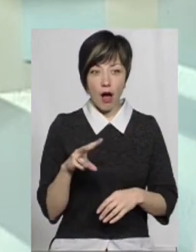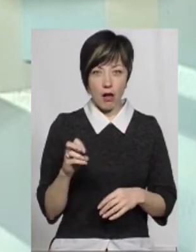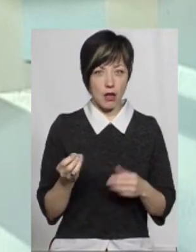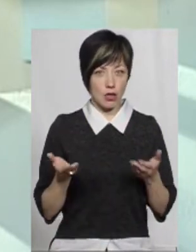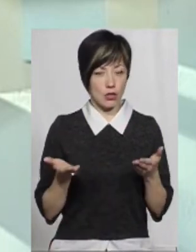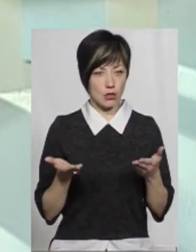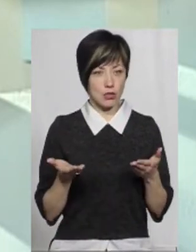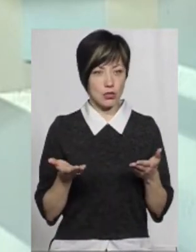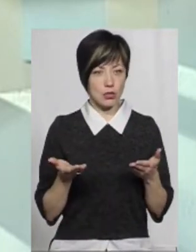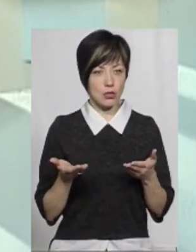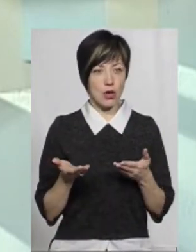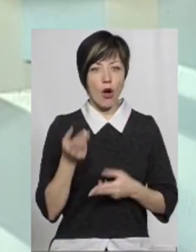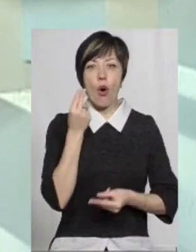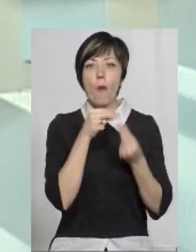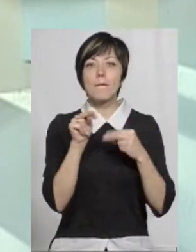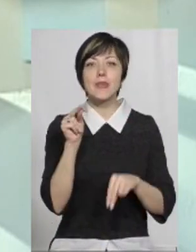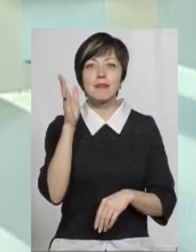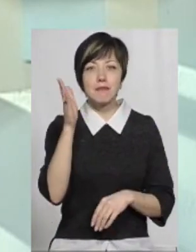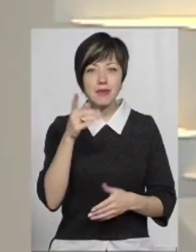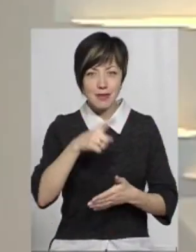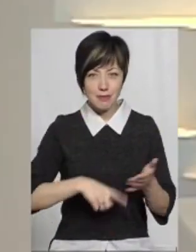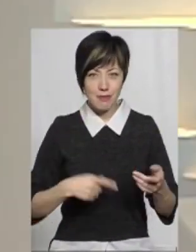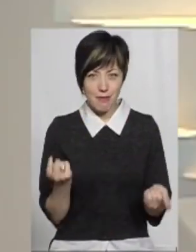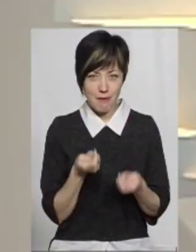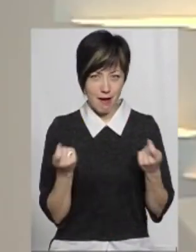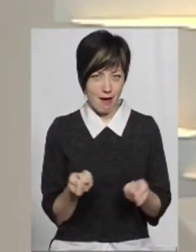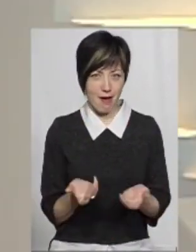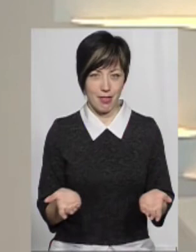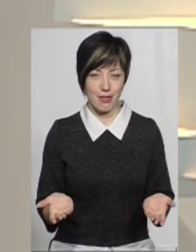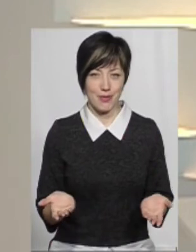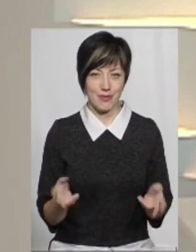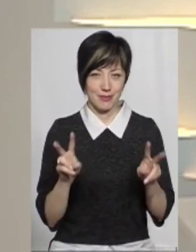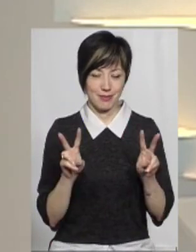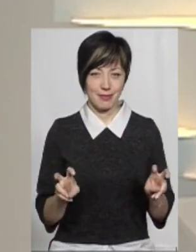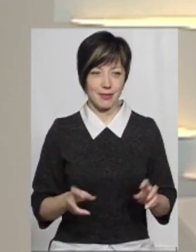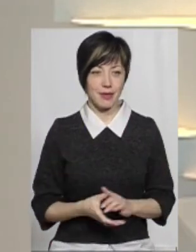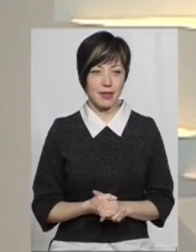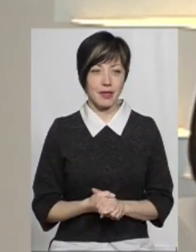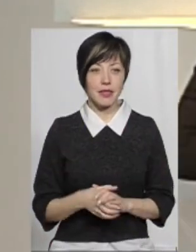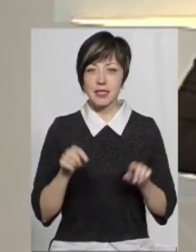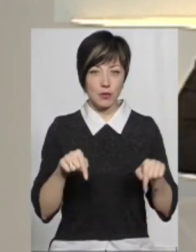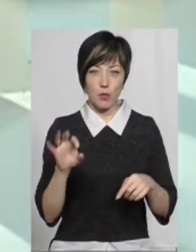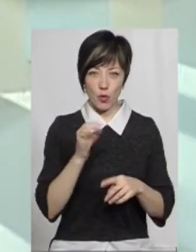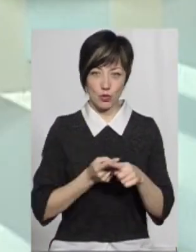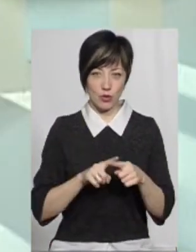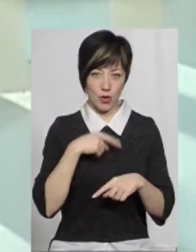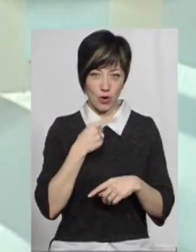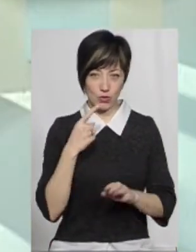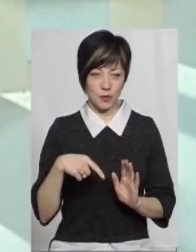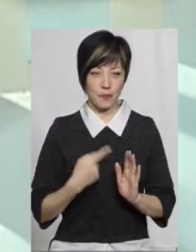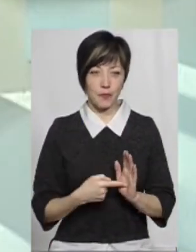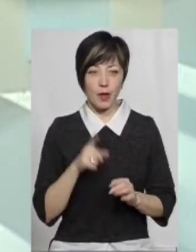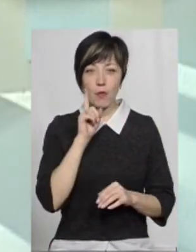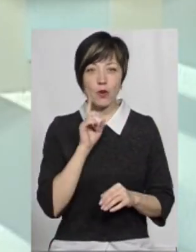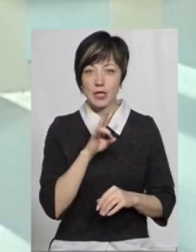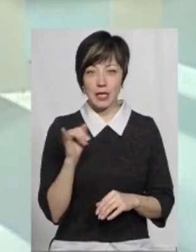ж оптимізма мало, як казав Микита Хрущов колись. Стосовно цієї так не кажуть?